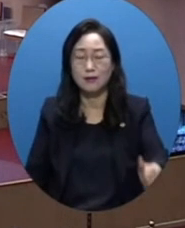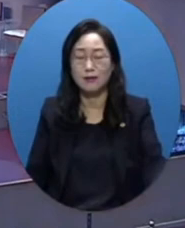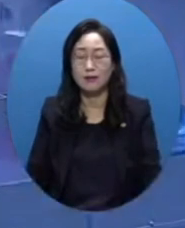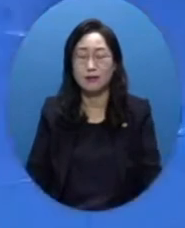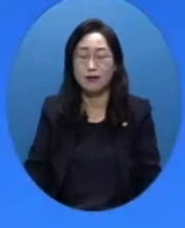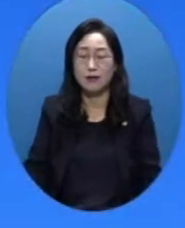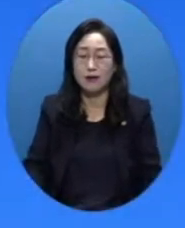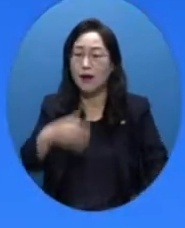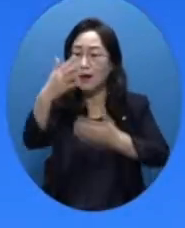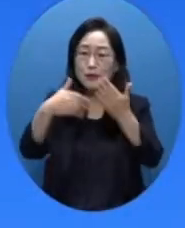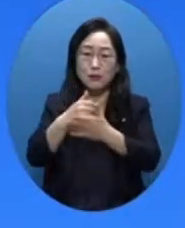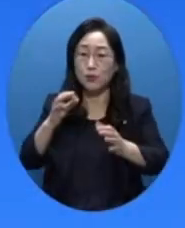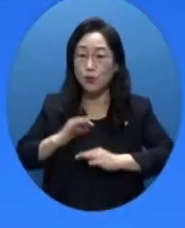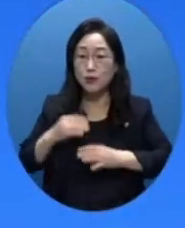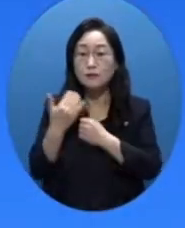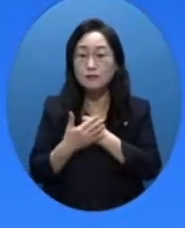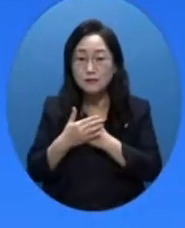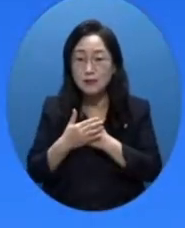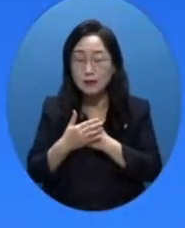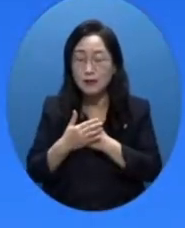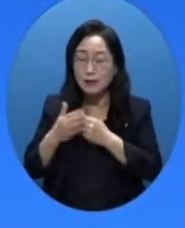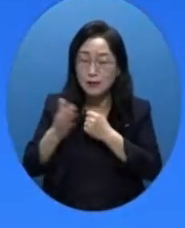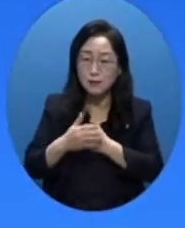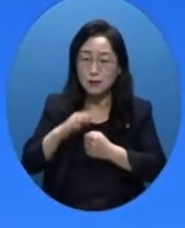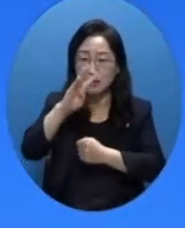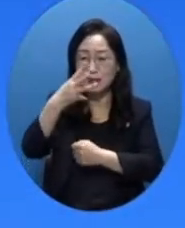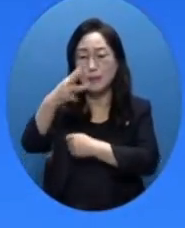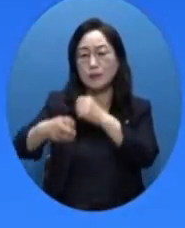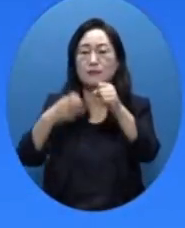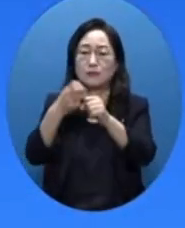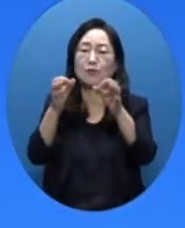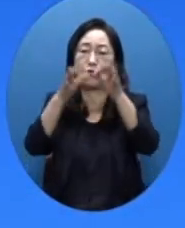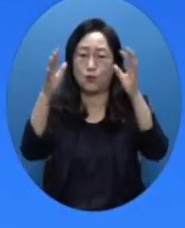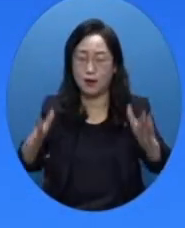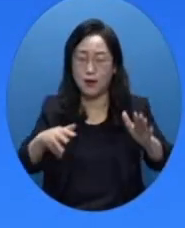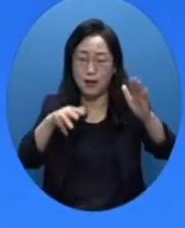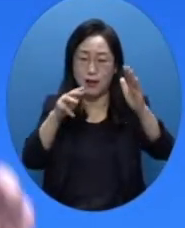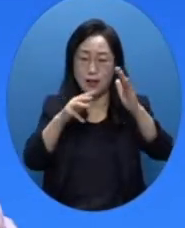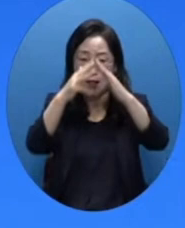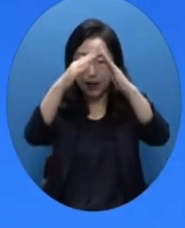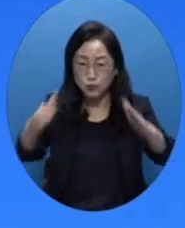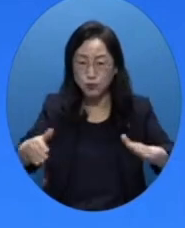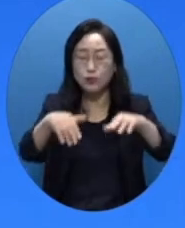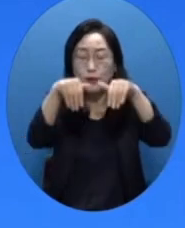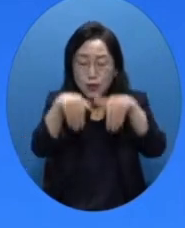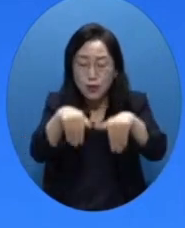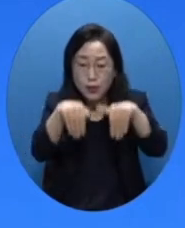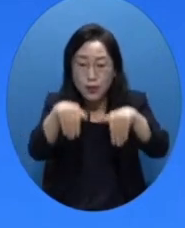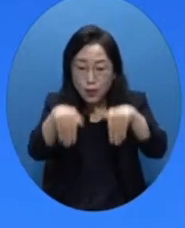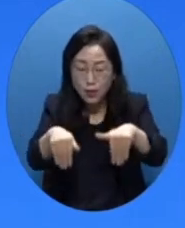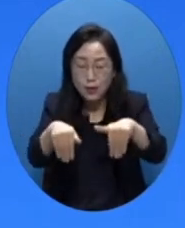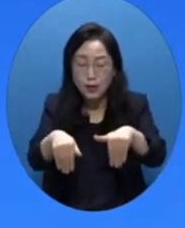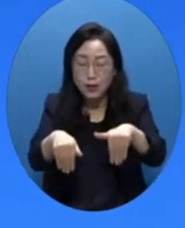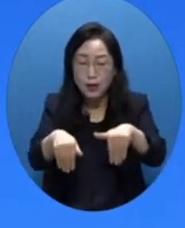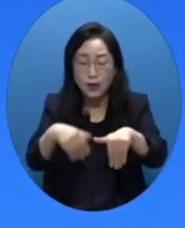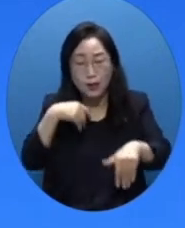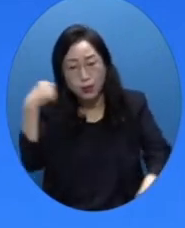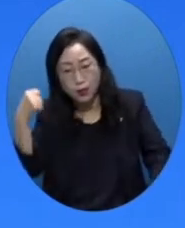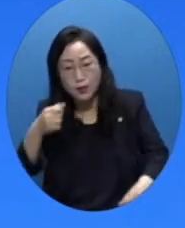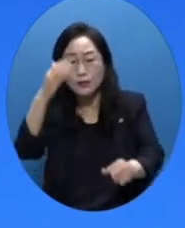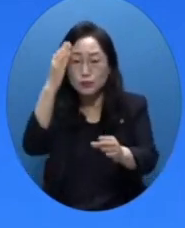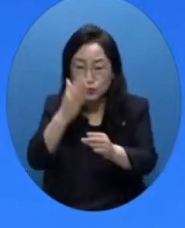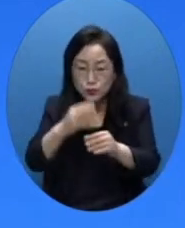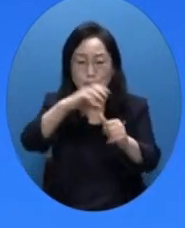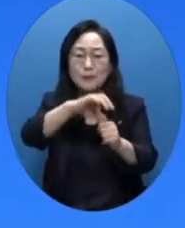저들이 하나님의 놀라운 은혜 가운데 430년 동안 애굽에서 종살이 하다가 노예 생활 하다가